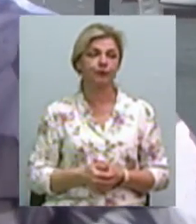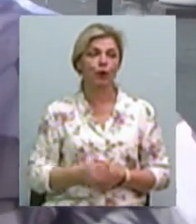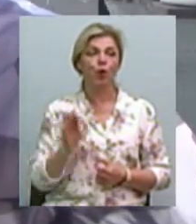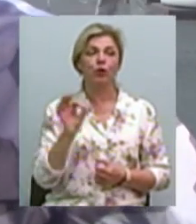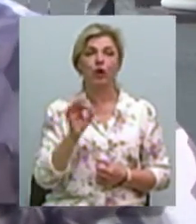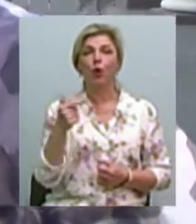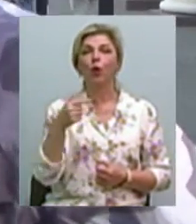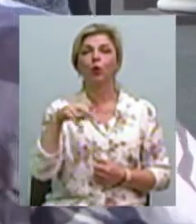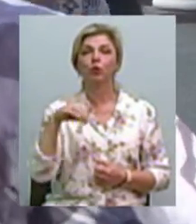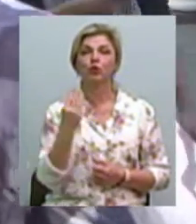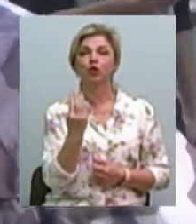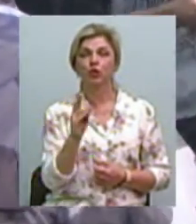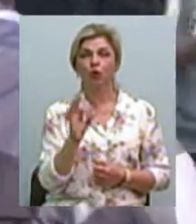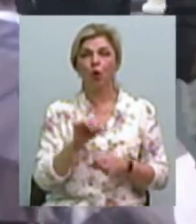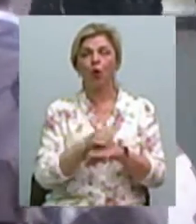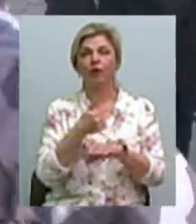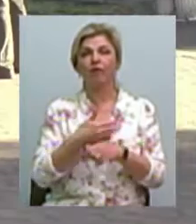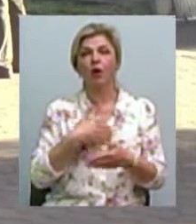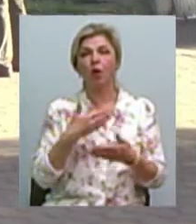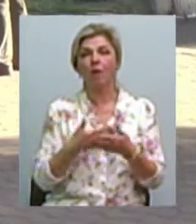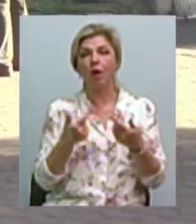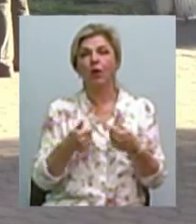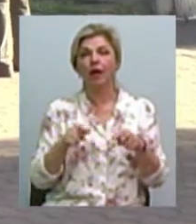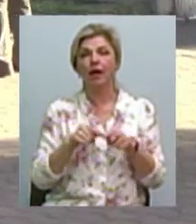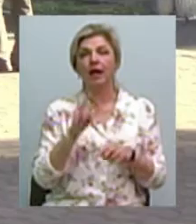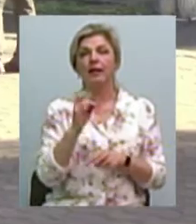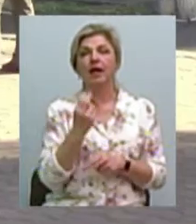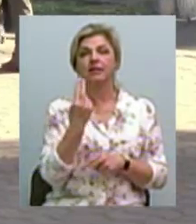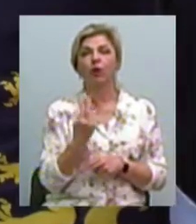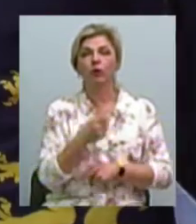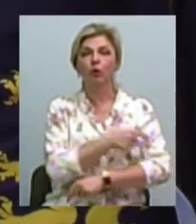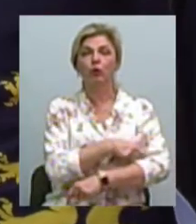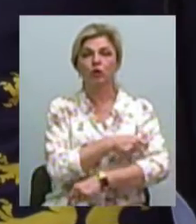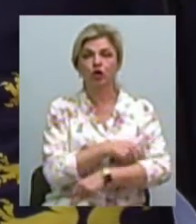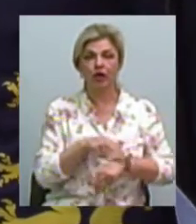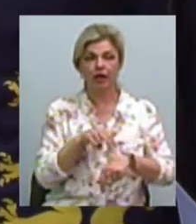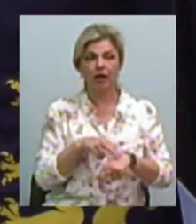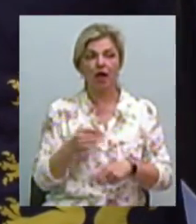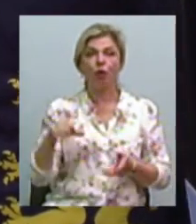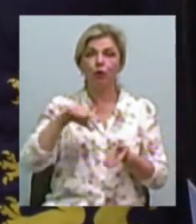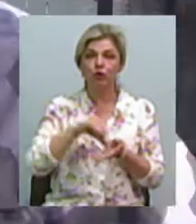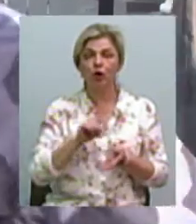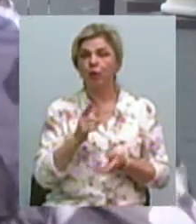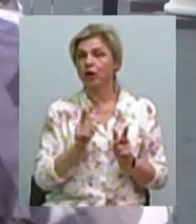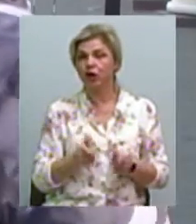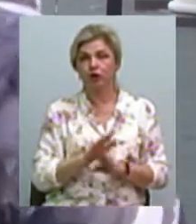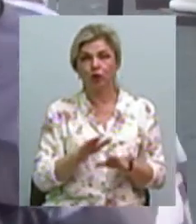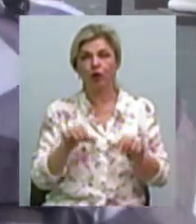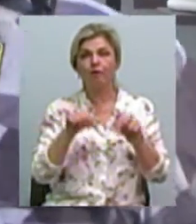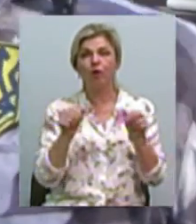Олександр Глущенко, голова Миколаївської громадської організації «Національні дружини», до акції долучився, тому що не згоден із